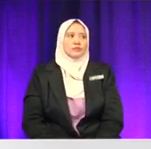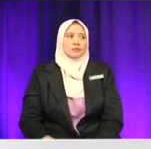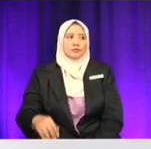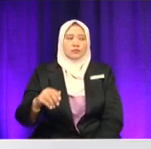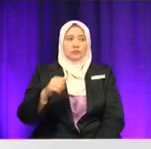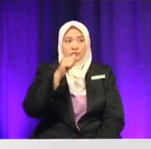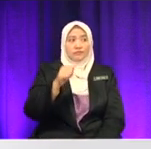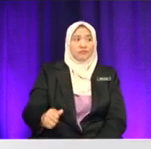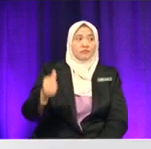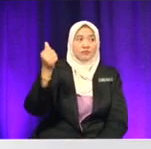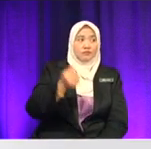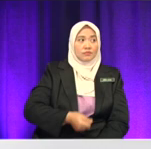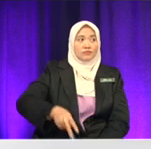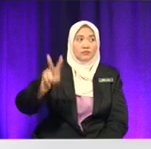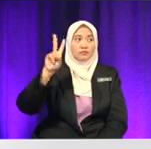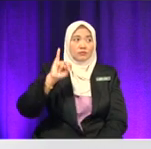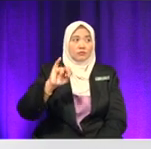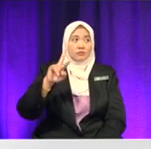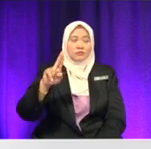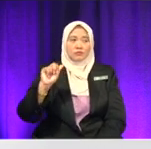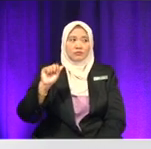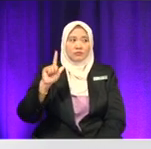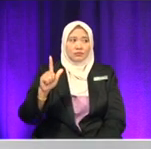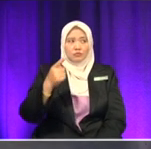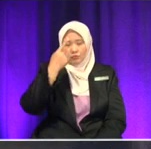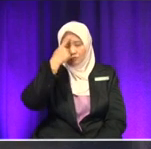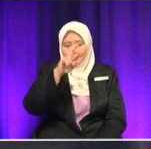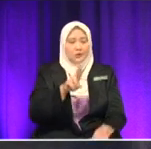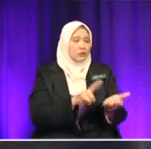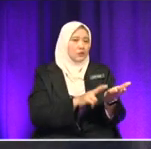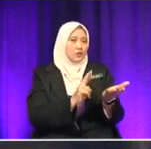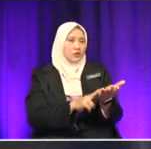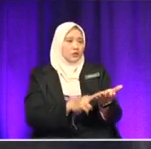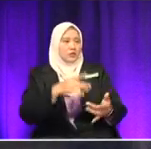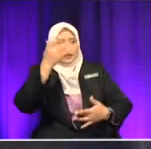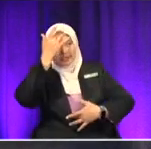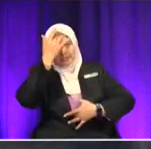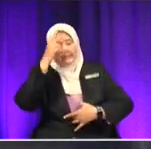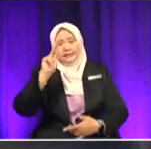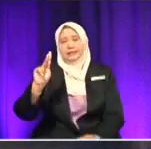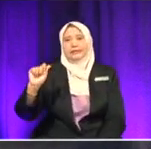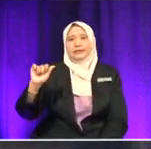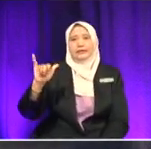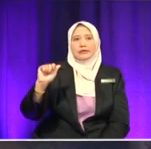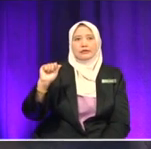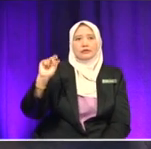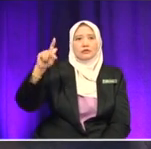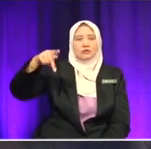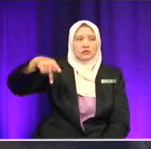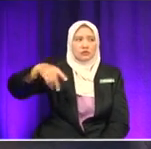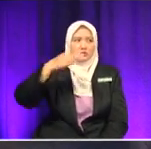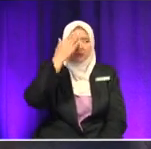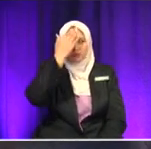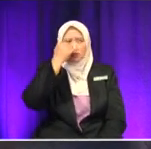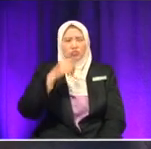kayak. Membunuh kayak untuk merawat penyakit kayak. Dia tak bunuh kayak, cikgu. Okey. Jadi, kenapa pakai antiviral? Kenapa tak boleh